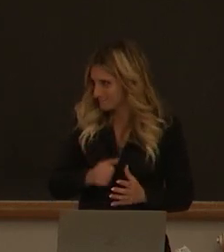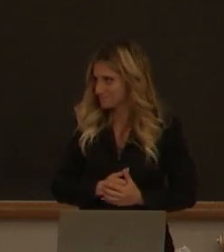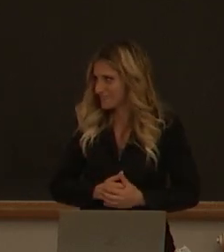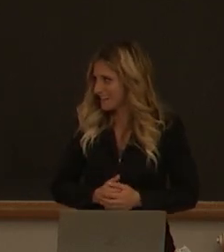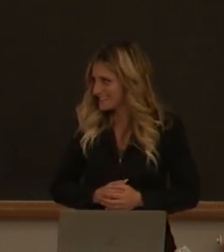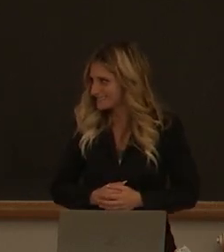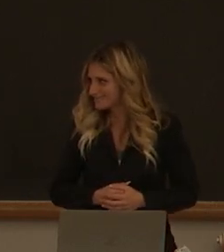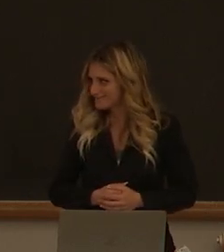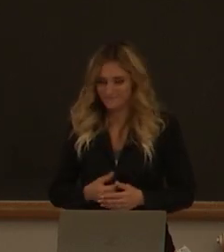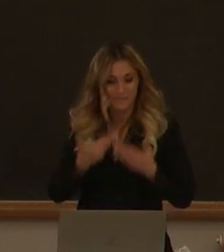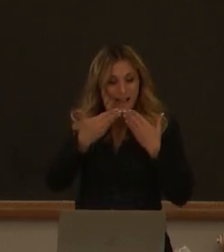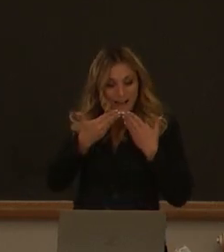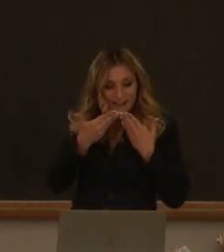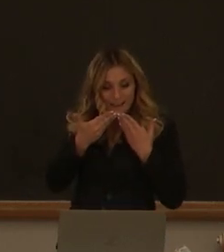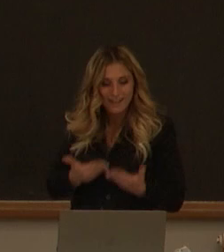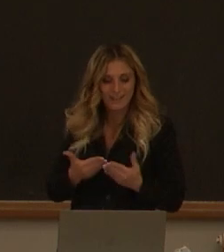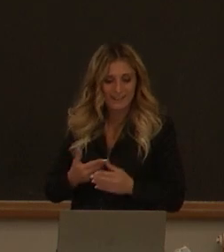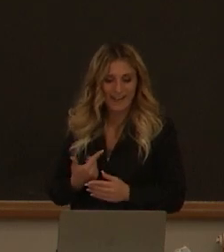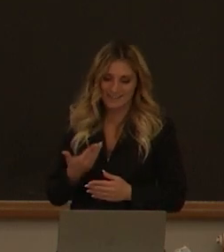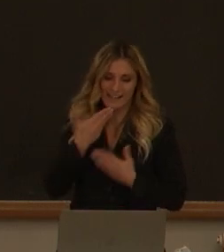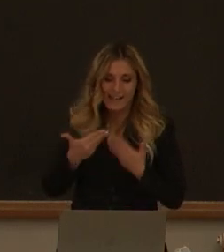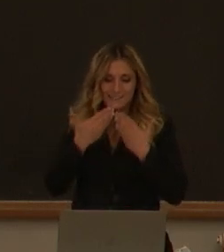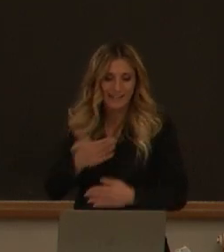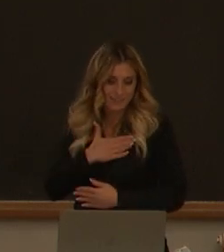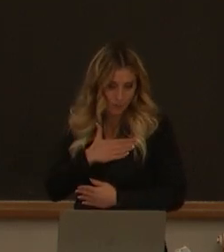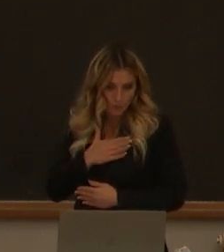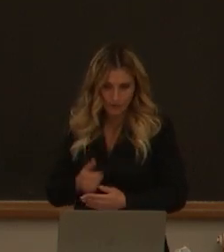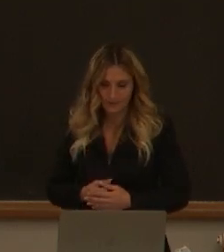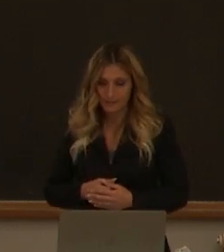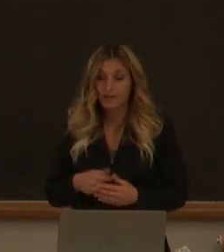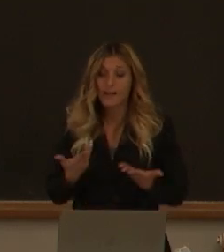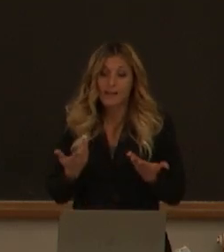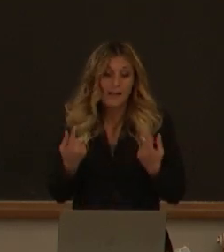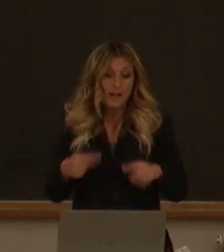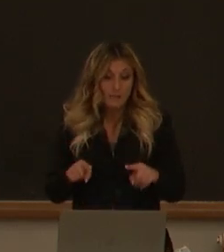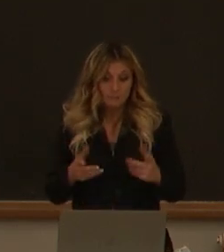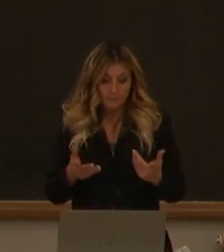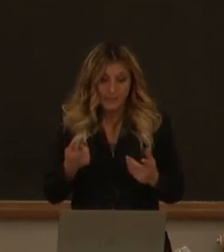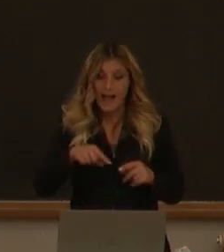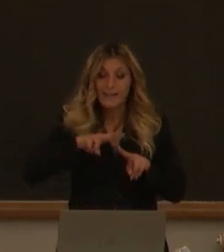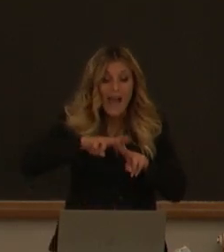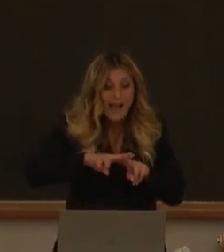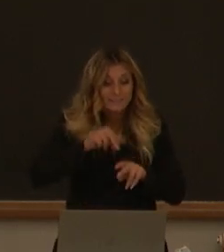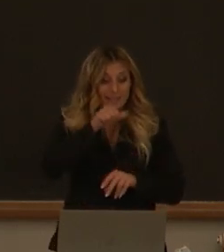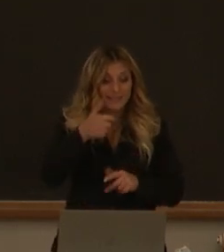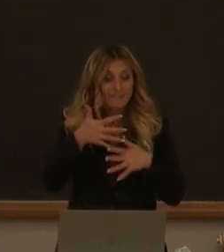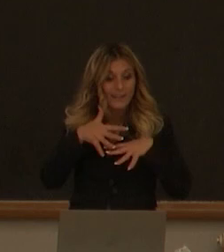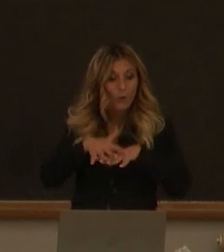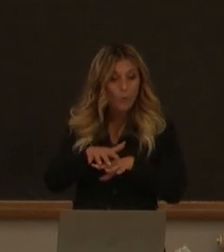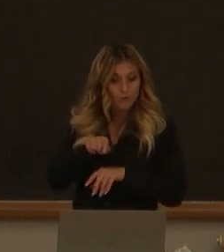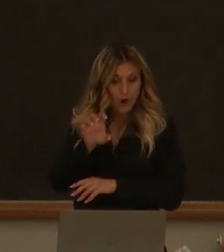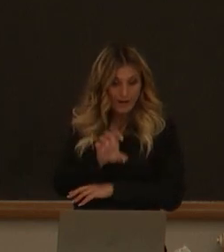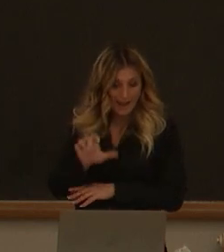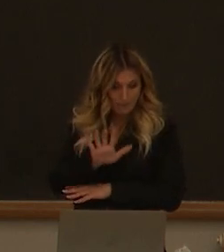senza colpo ferire. La ringraziamo infinitamente. E d'altra parte il tema era anche l'hashtag, anche inclusione Abruzzo, quindi